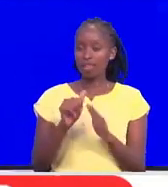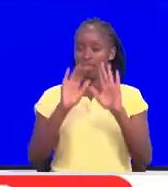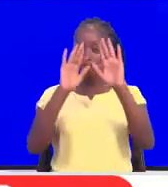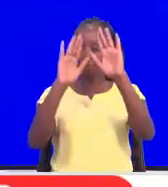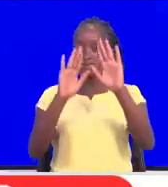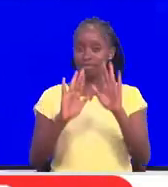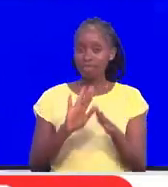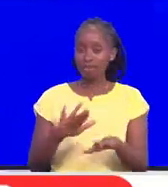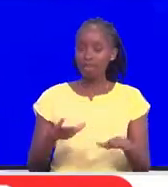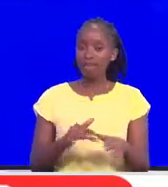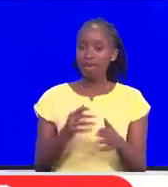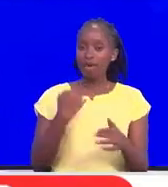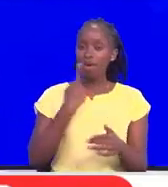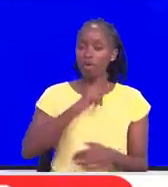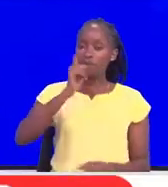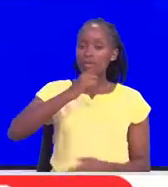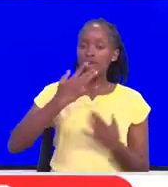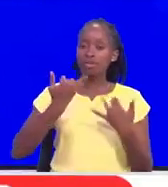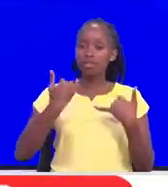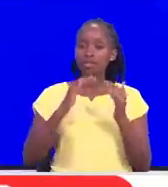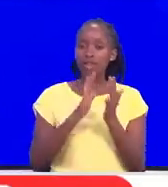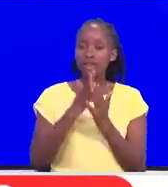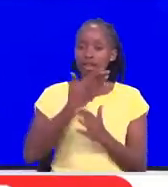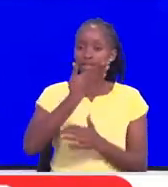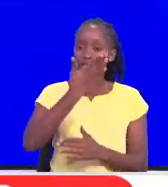uwajibikaji, tafadhali hakikisha ya kwamba